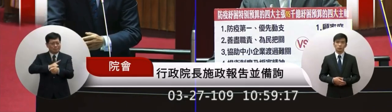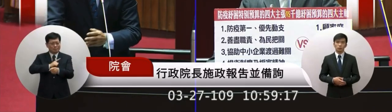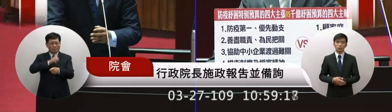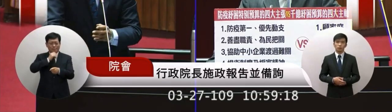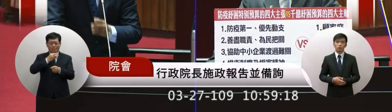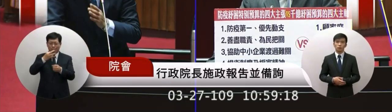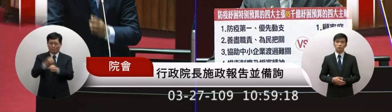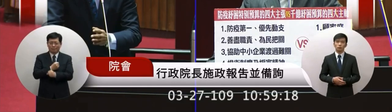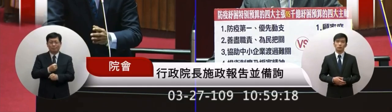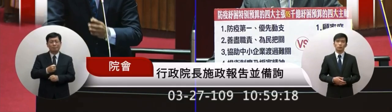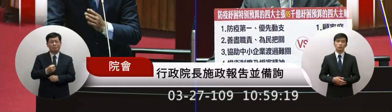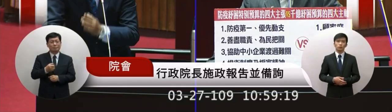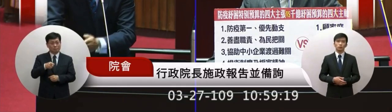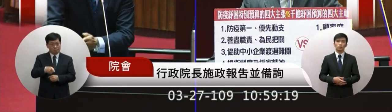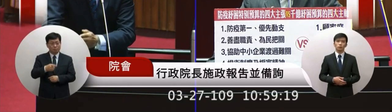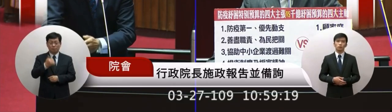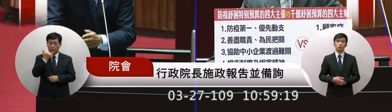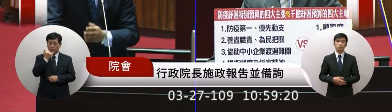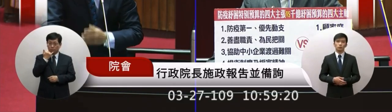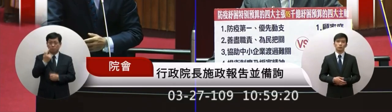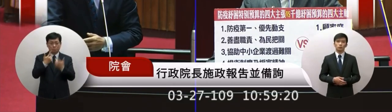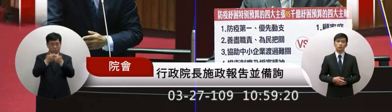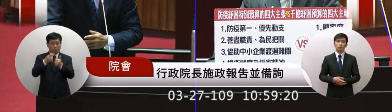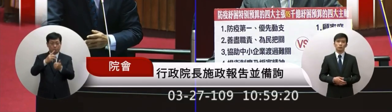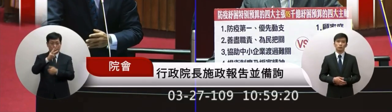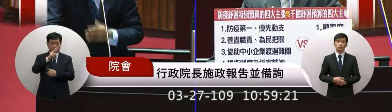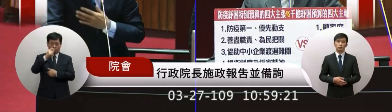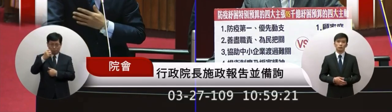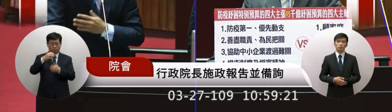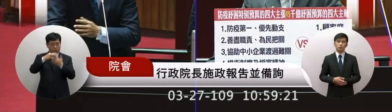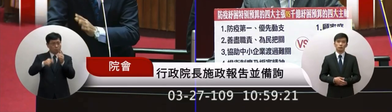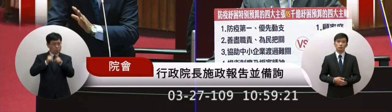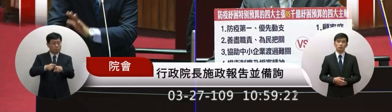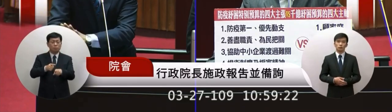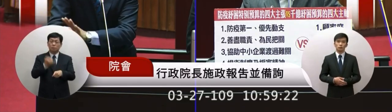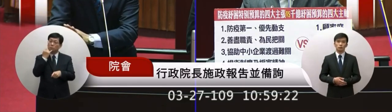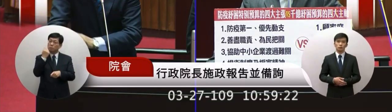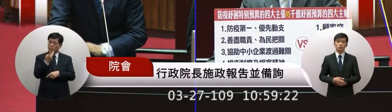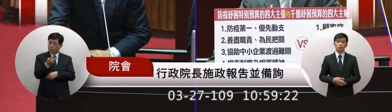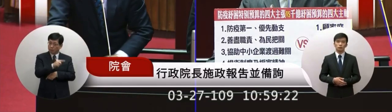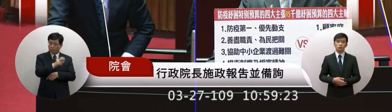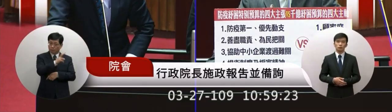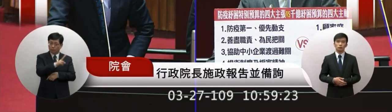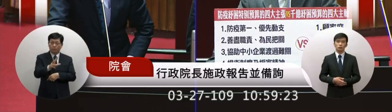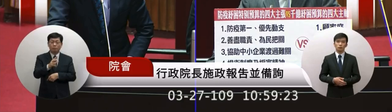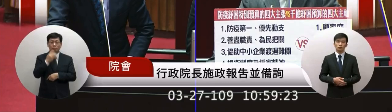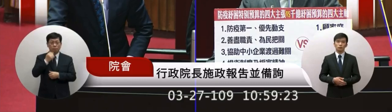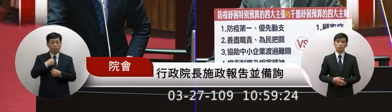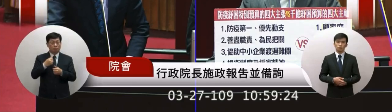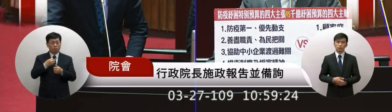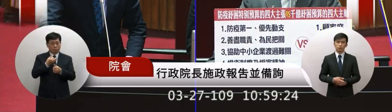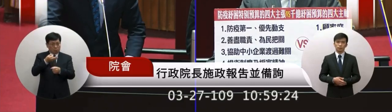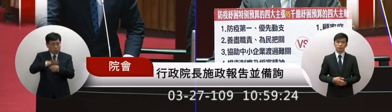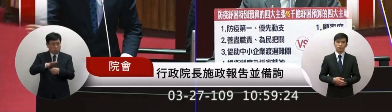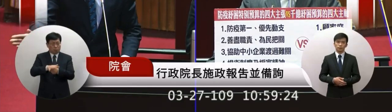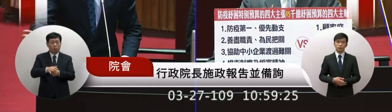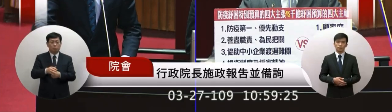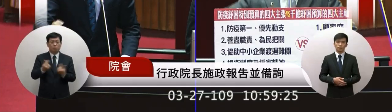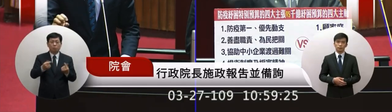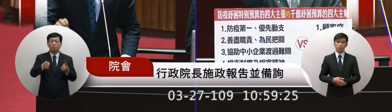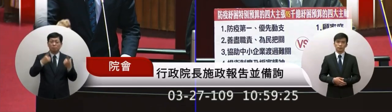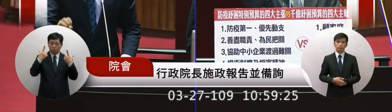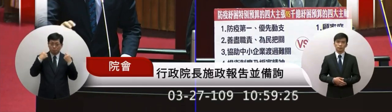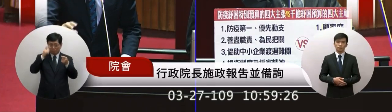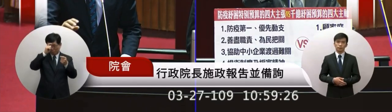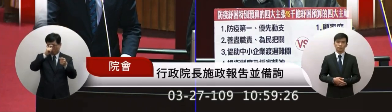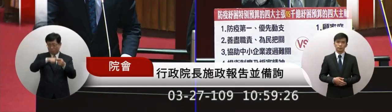个损失的部分，即可能。才符合 WTO 的规定啦，好不？阮是不是用这个方式来办理，可能比原